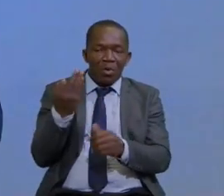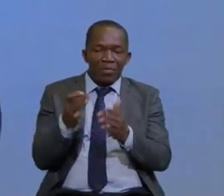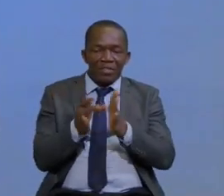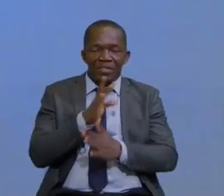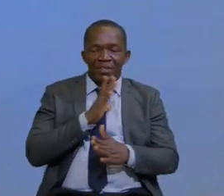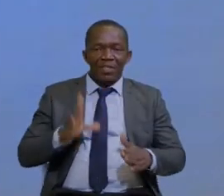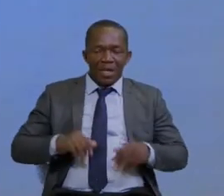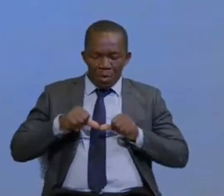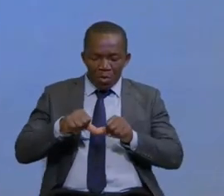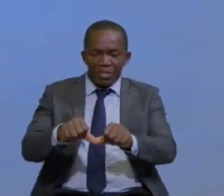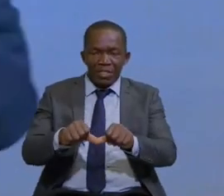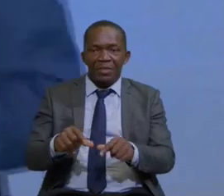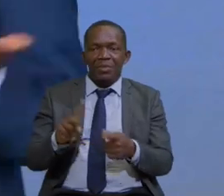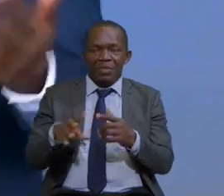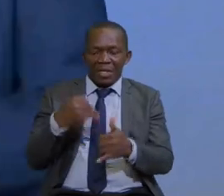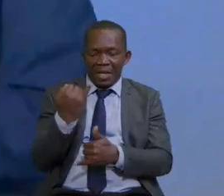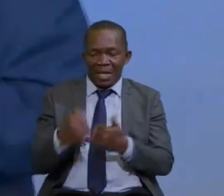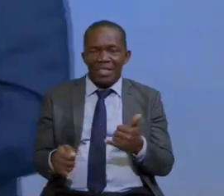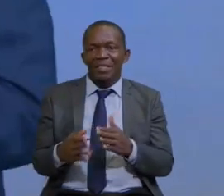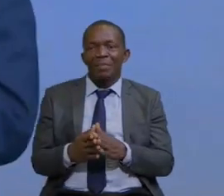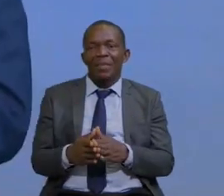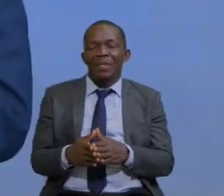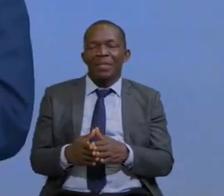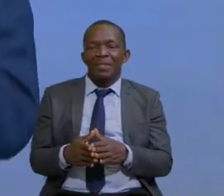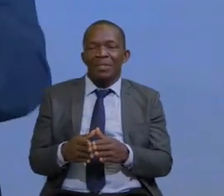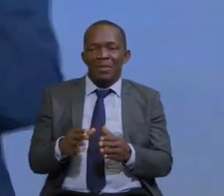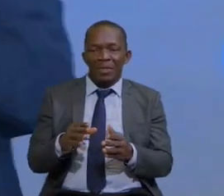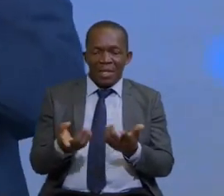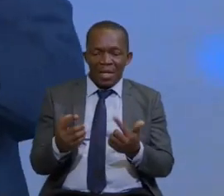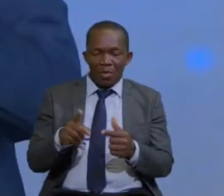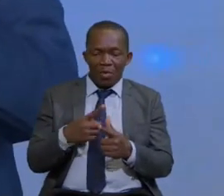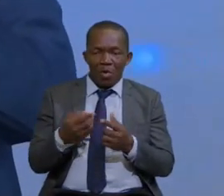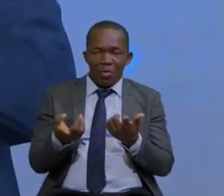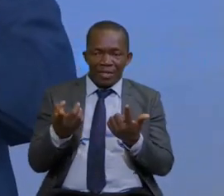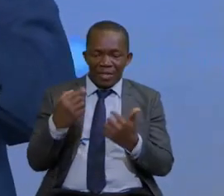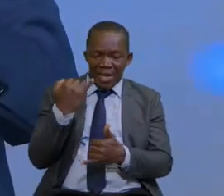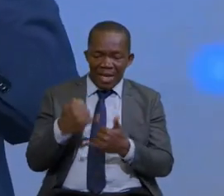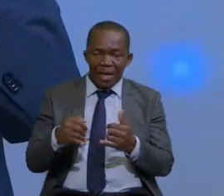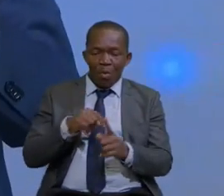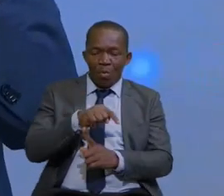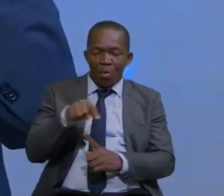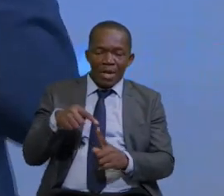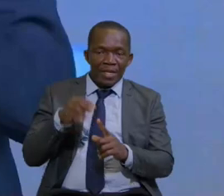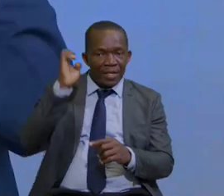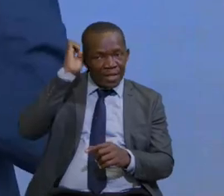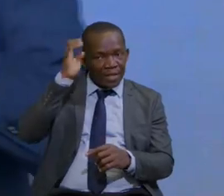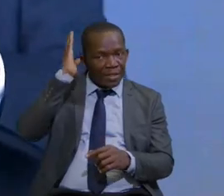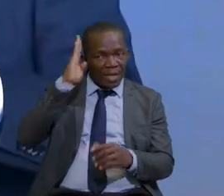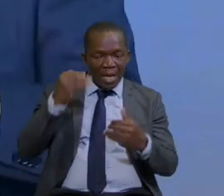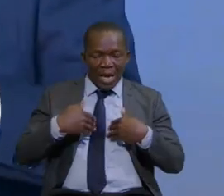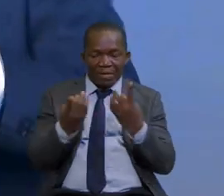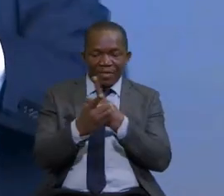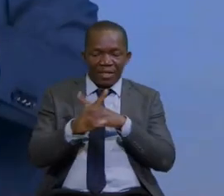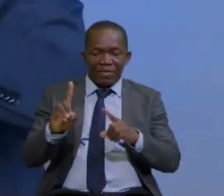viendra la fin, 1 Corinthiens 24, quand il remettra le royaume à celui qui est Dieu et Père,